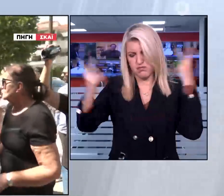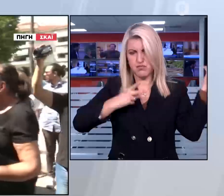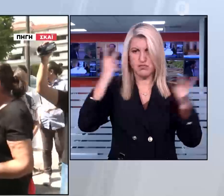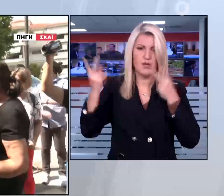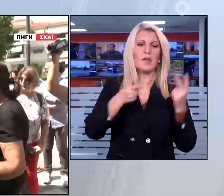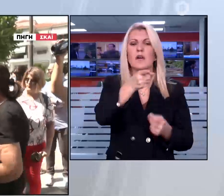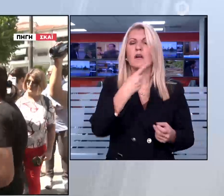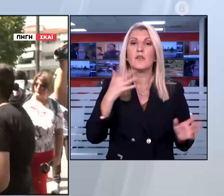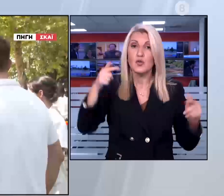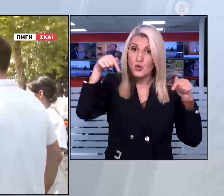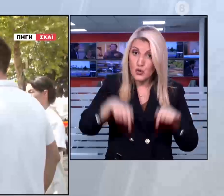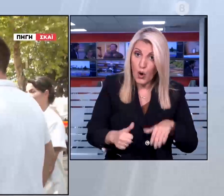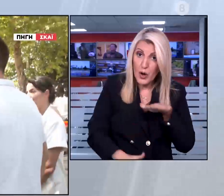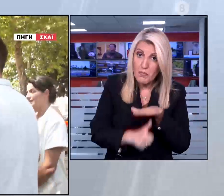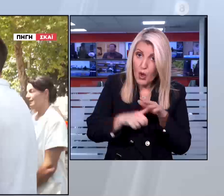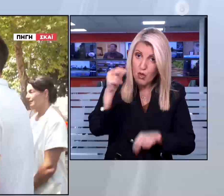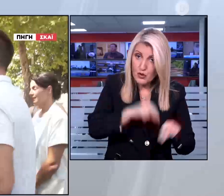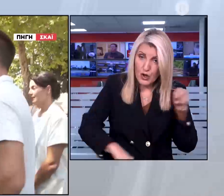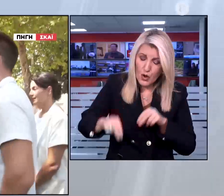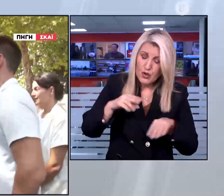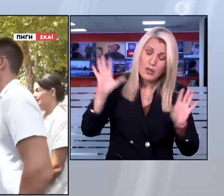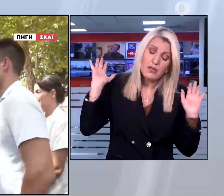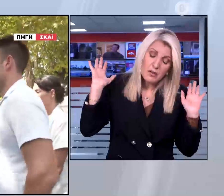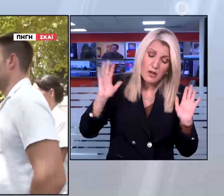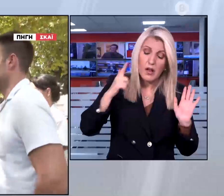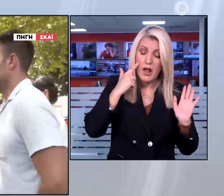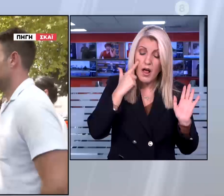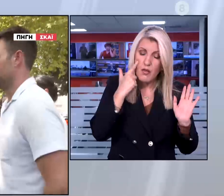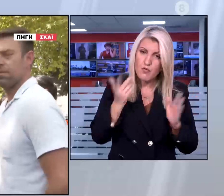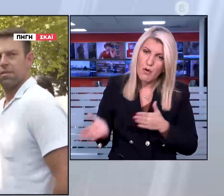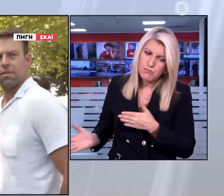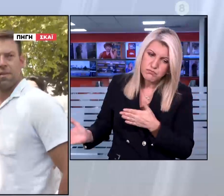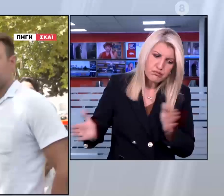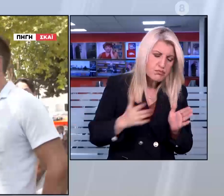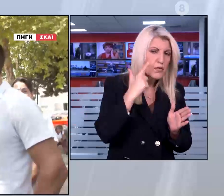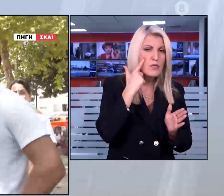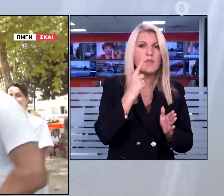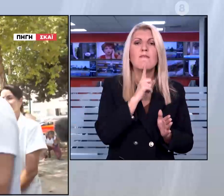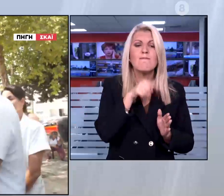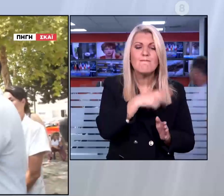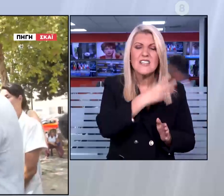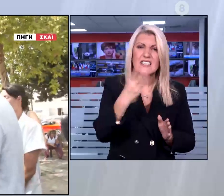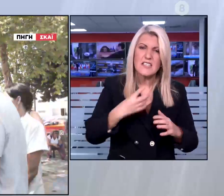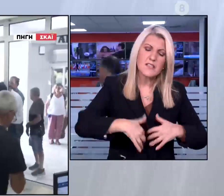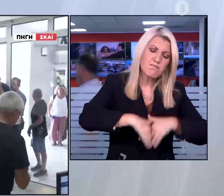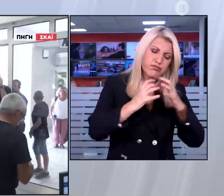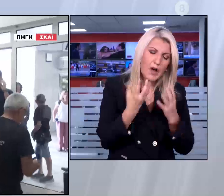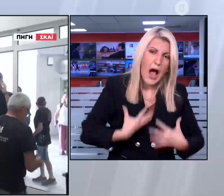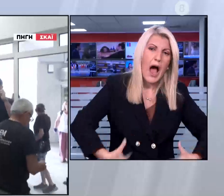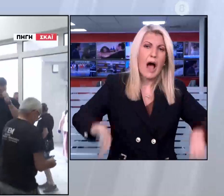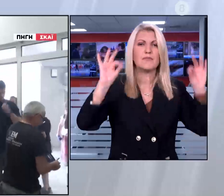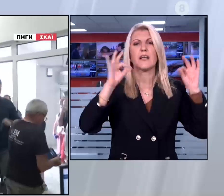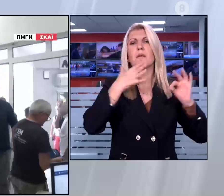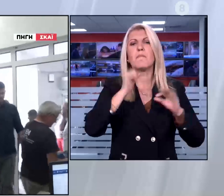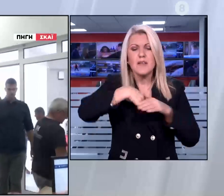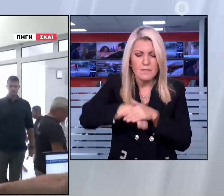προεδρική εκλογή. Πρέπει να πάνε αυτά αρκετά πίσω και να ξεκινήσουμε μια πορεία ανασυγκρότησης του χώρου, χωρίς αποκλεισμούς, όπου όλοι όμως